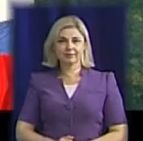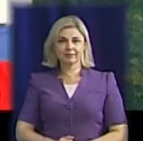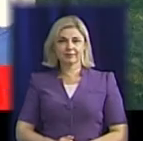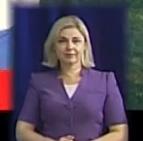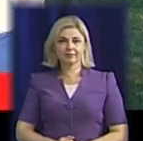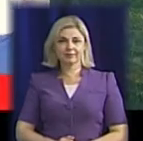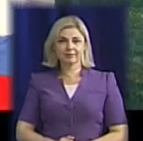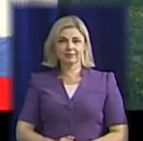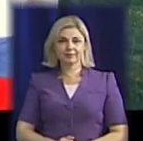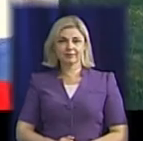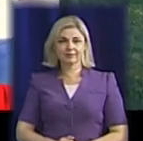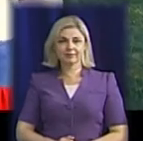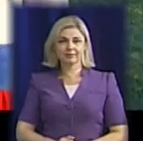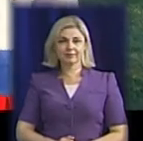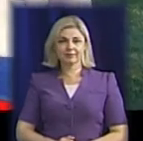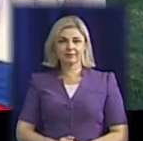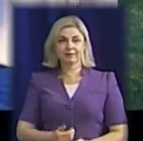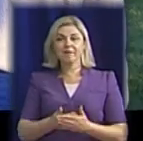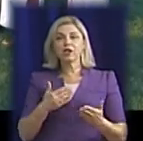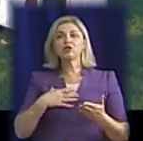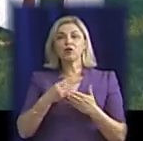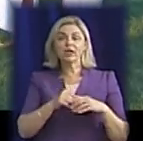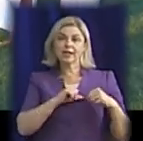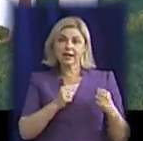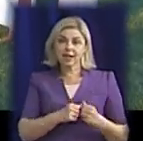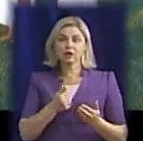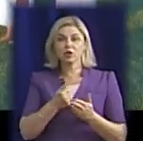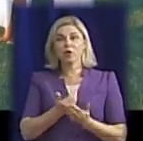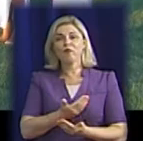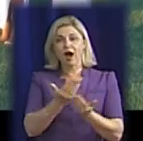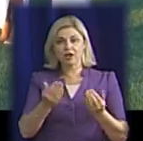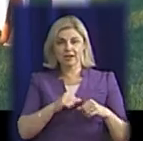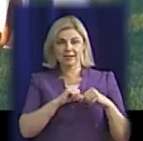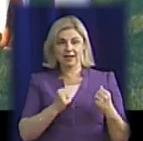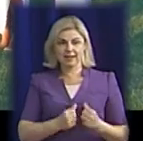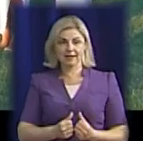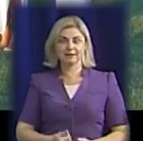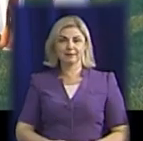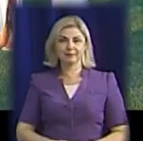Від своїх сердець до їхніх сердець. Дмитре,